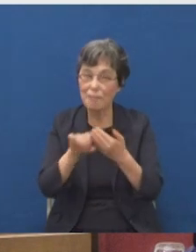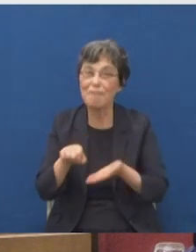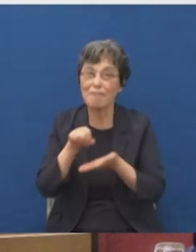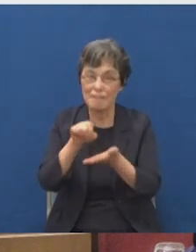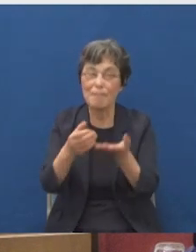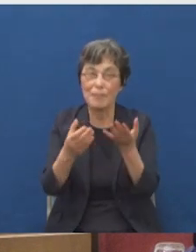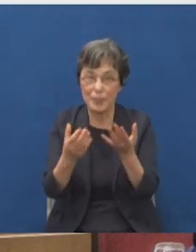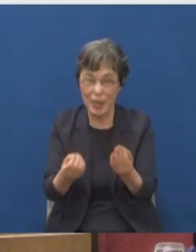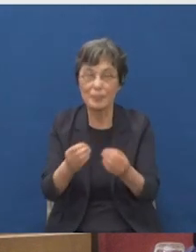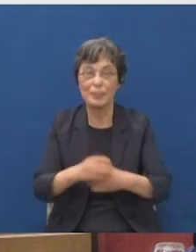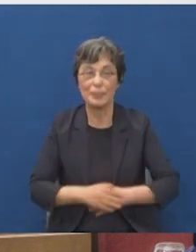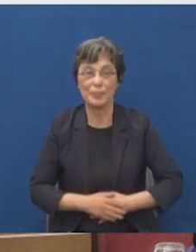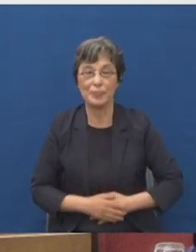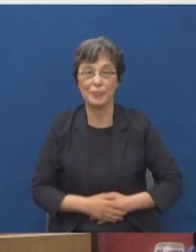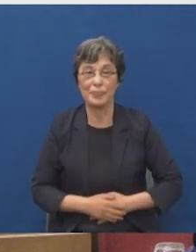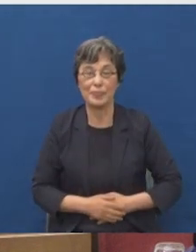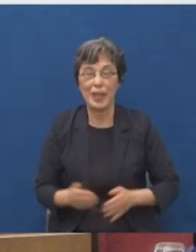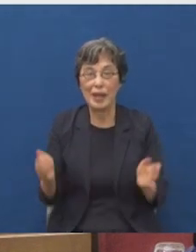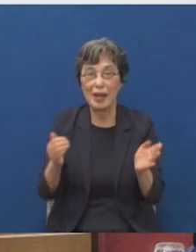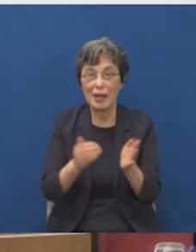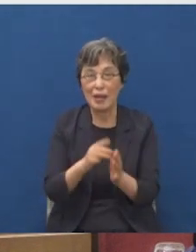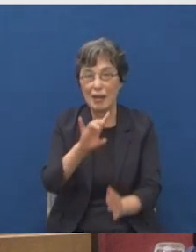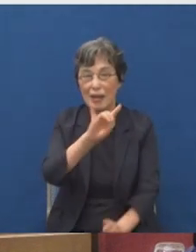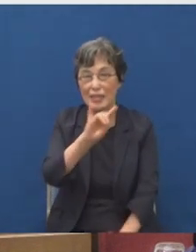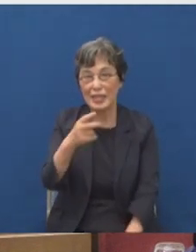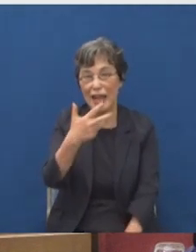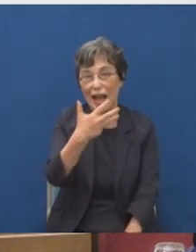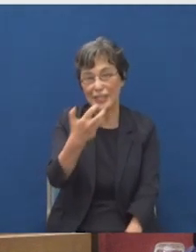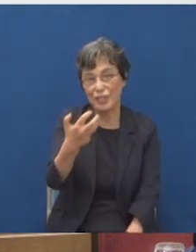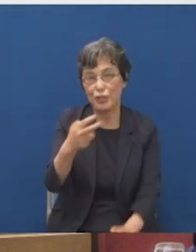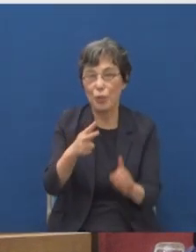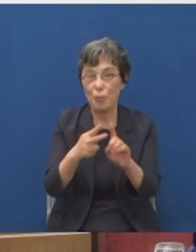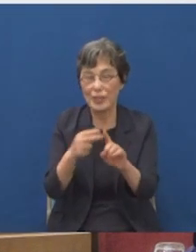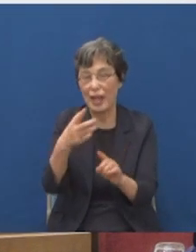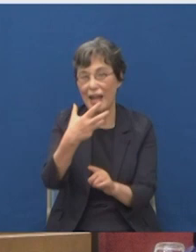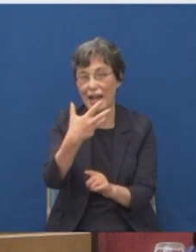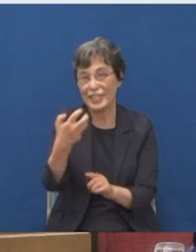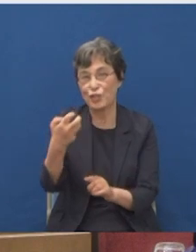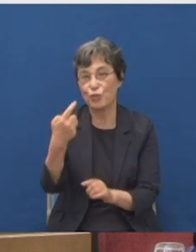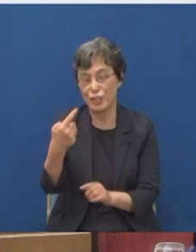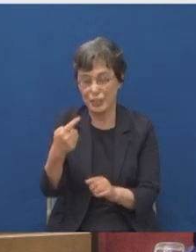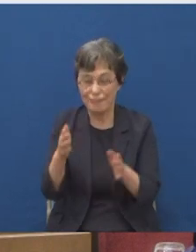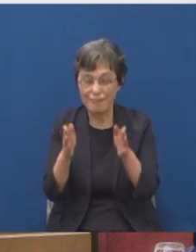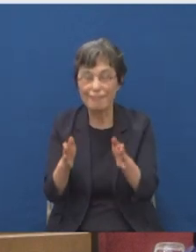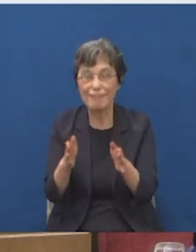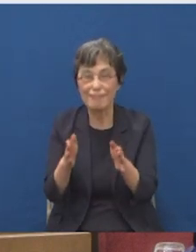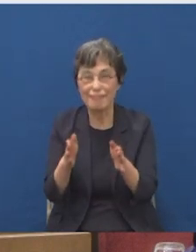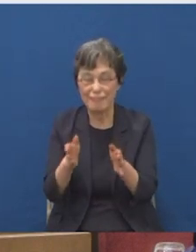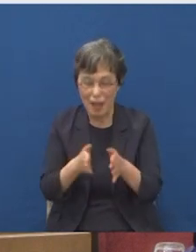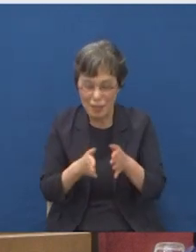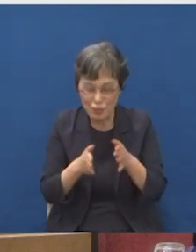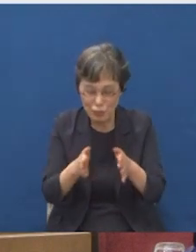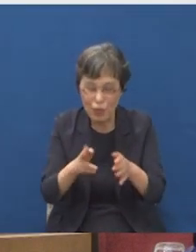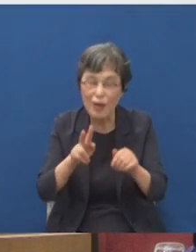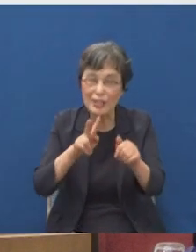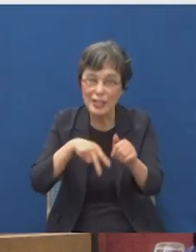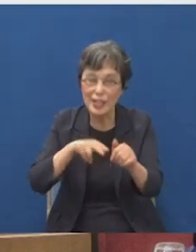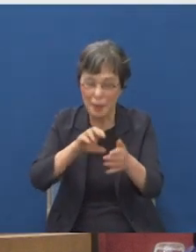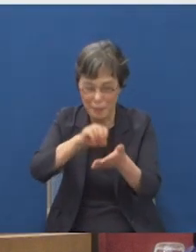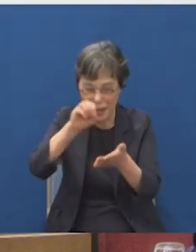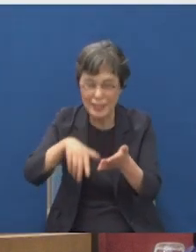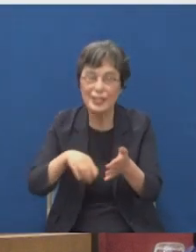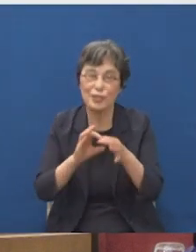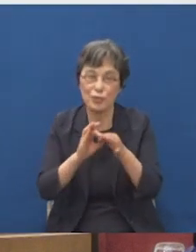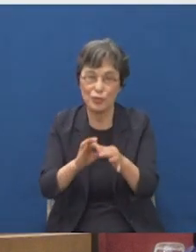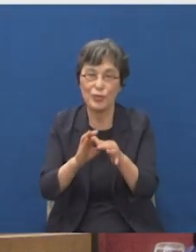。最後に議第80号及び議第81号は指導路線の認定及び廃止でございます